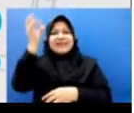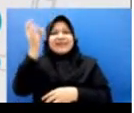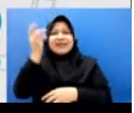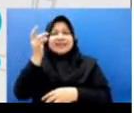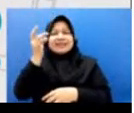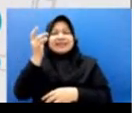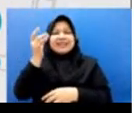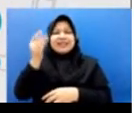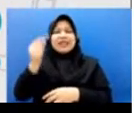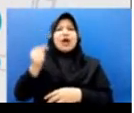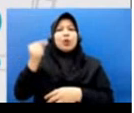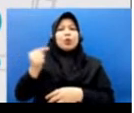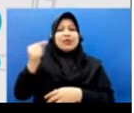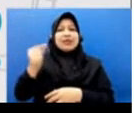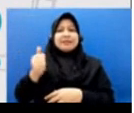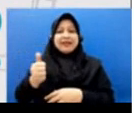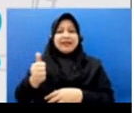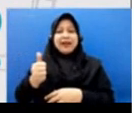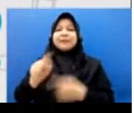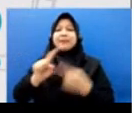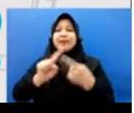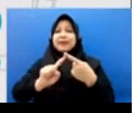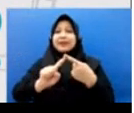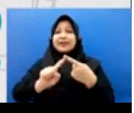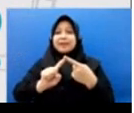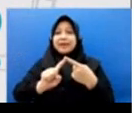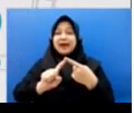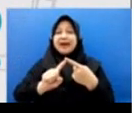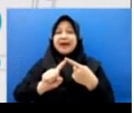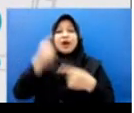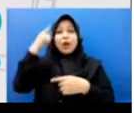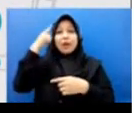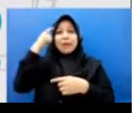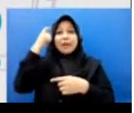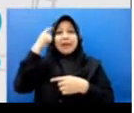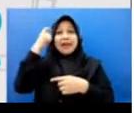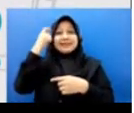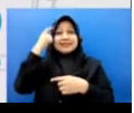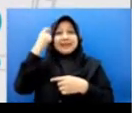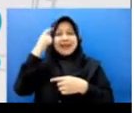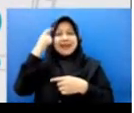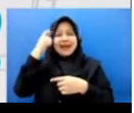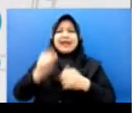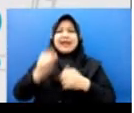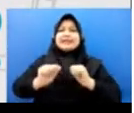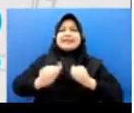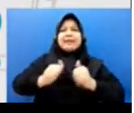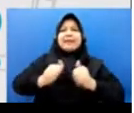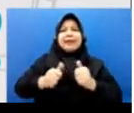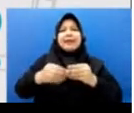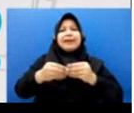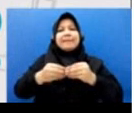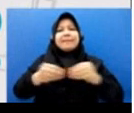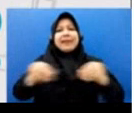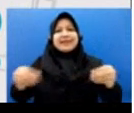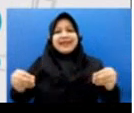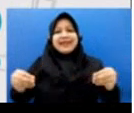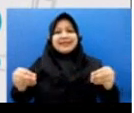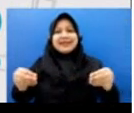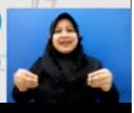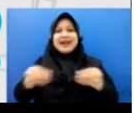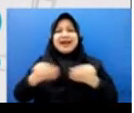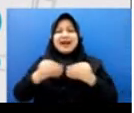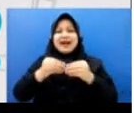Yang pertama adalah gini, di pembelajaran siapkan ada materi yang dibuat untuk